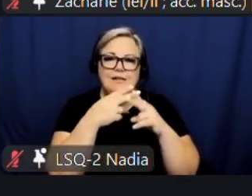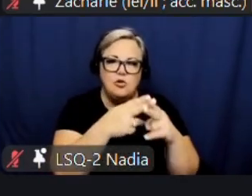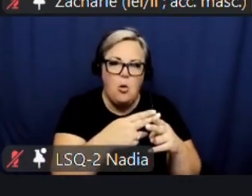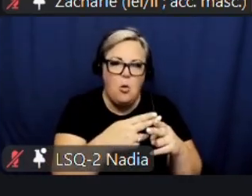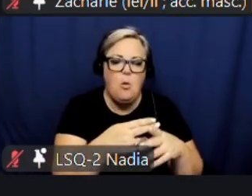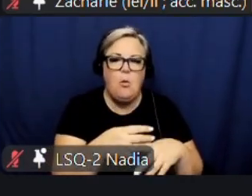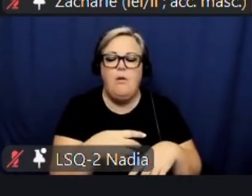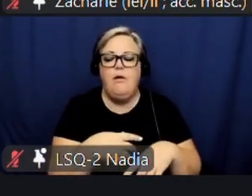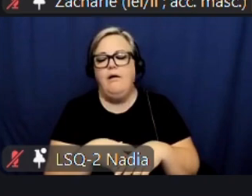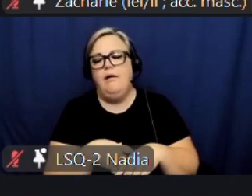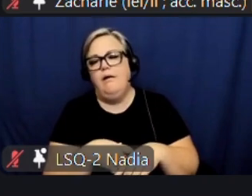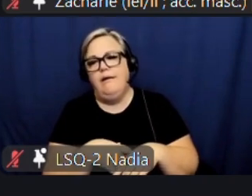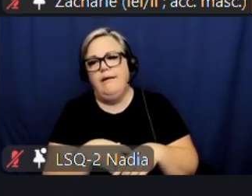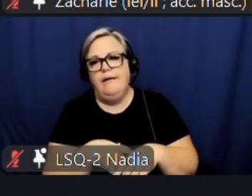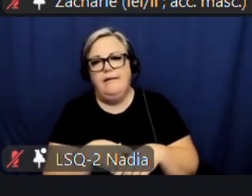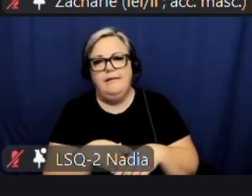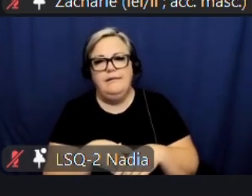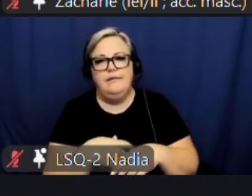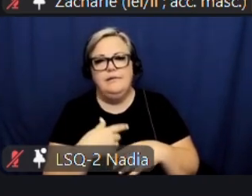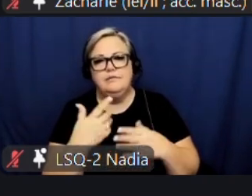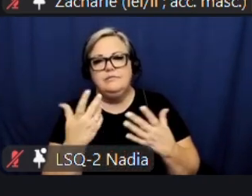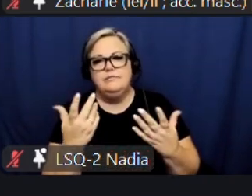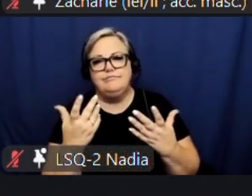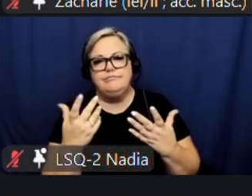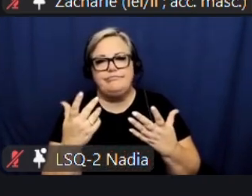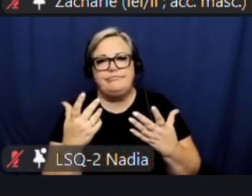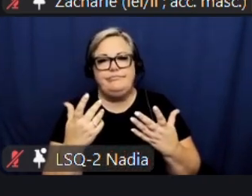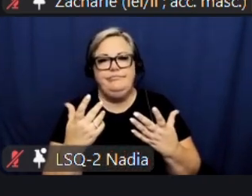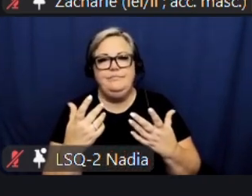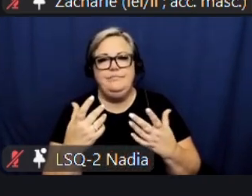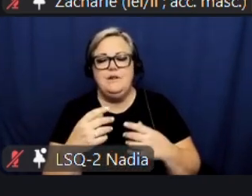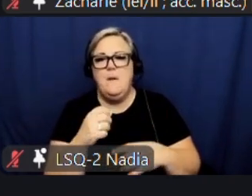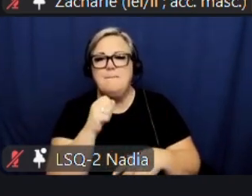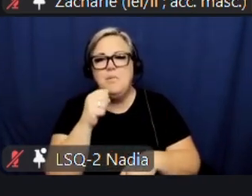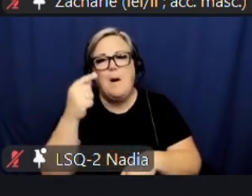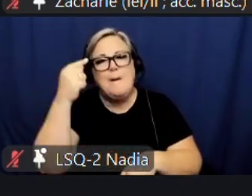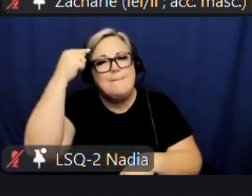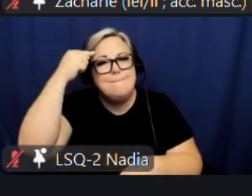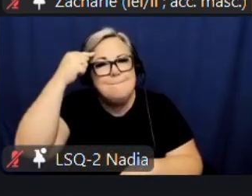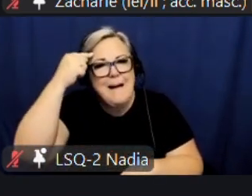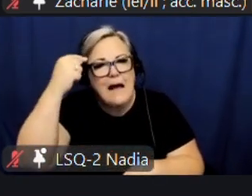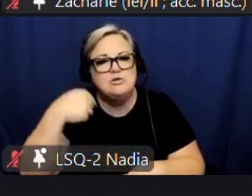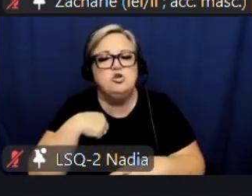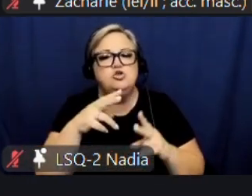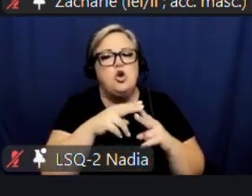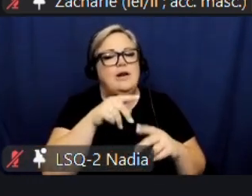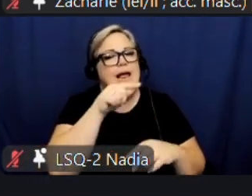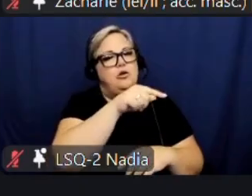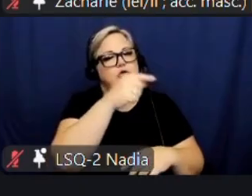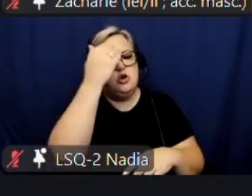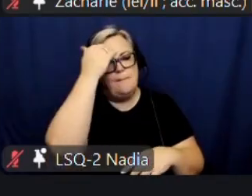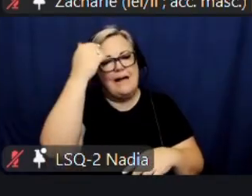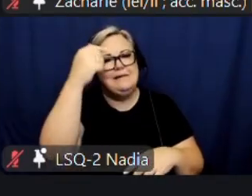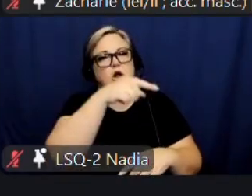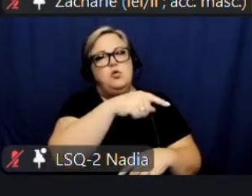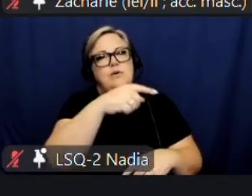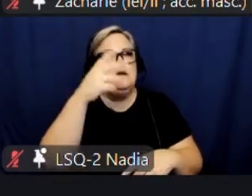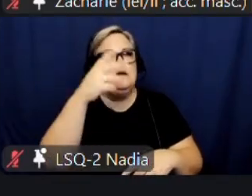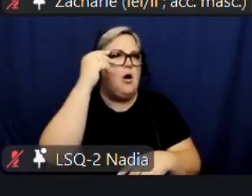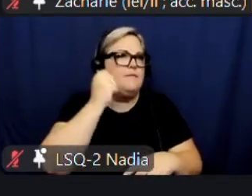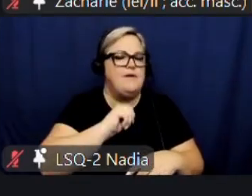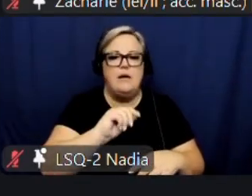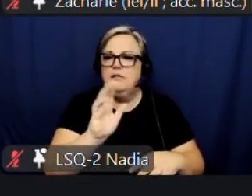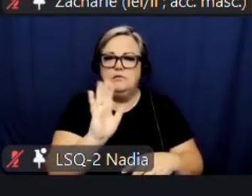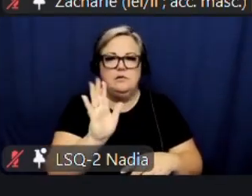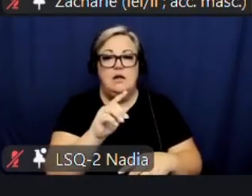Euh, Généralement, adopter l'approche de ne pas présumer connaître le genre d'une personne basé seulement sur son apparence. Ça, c'est un